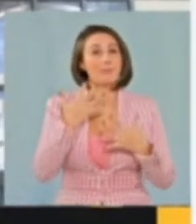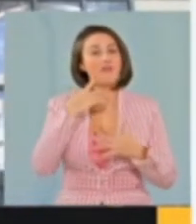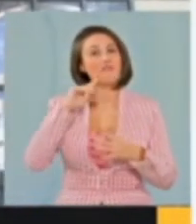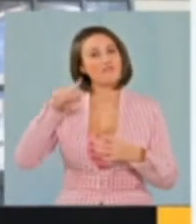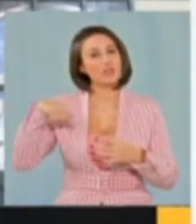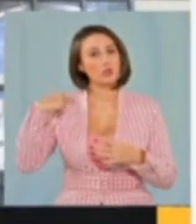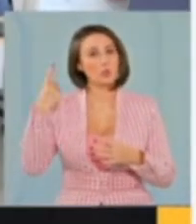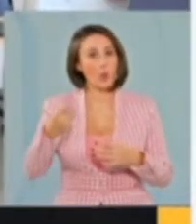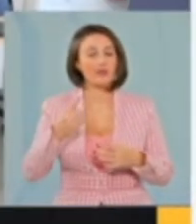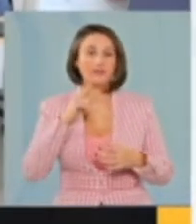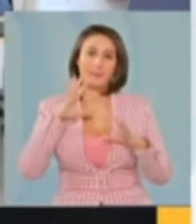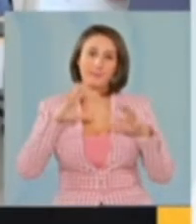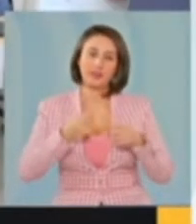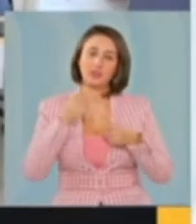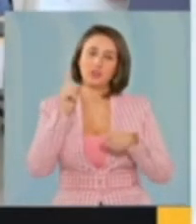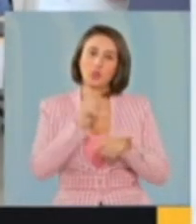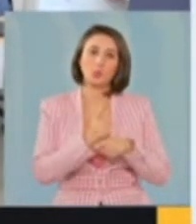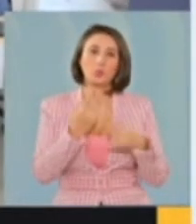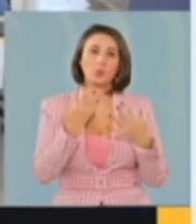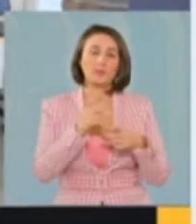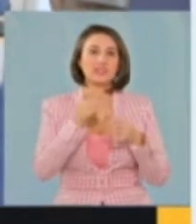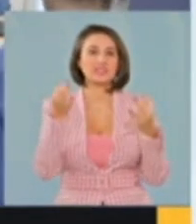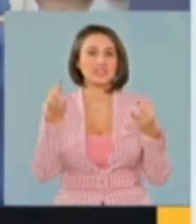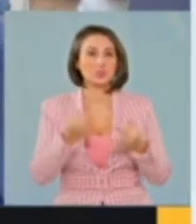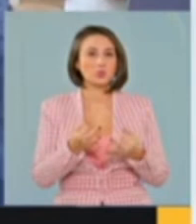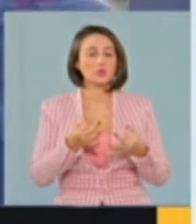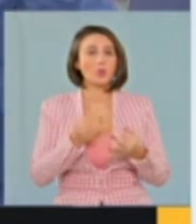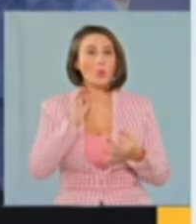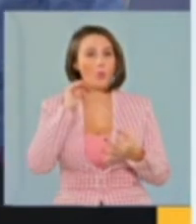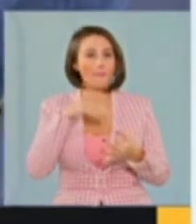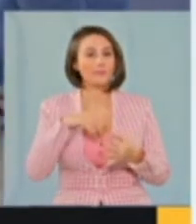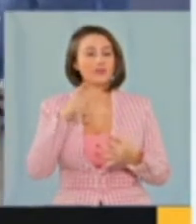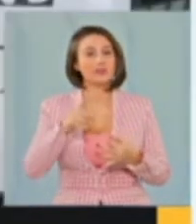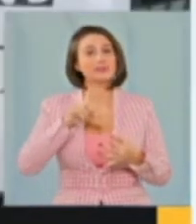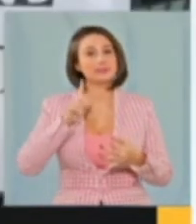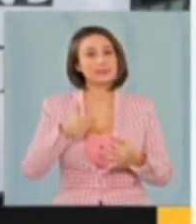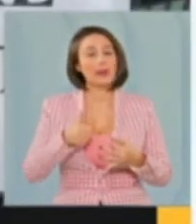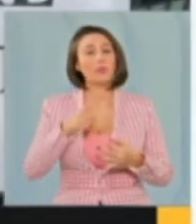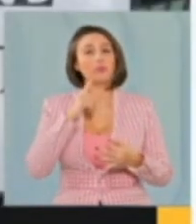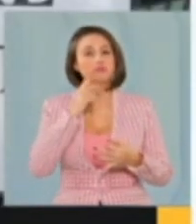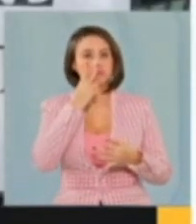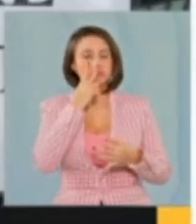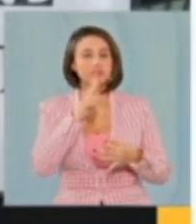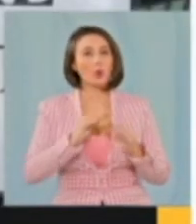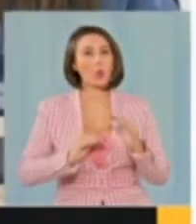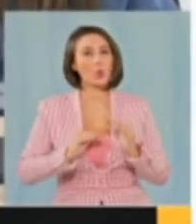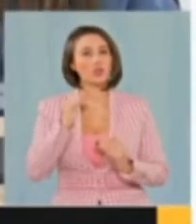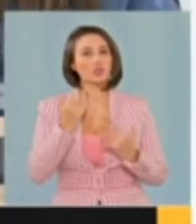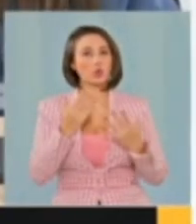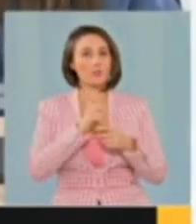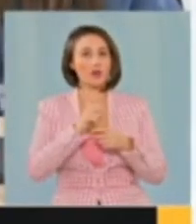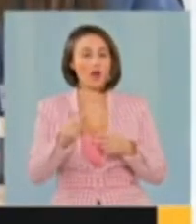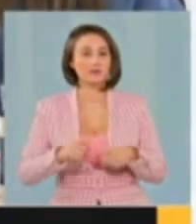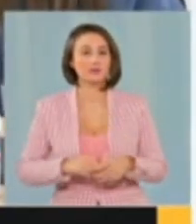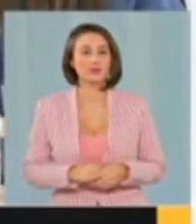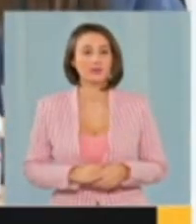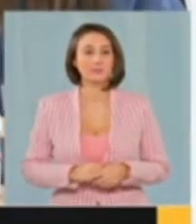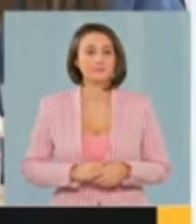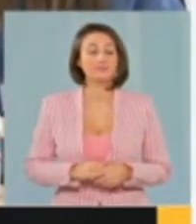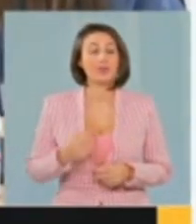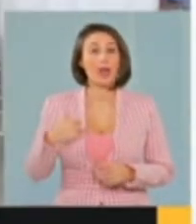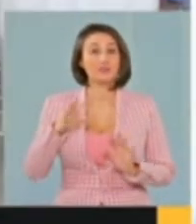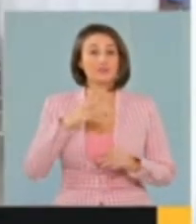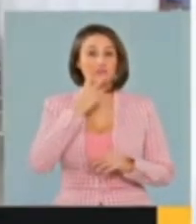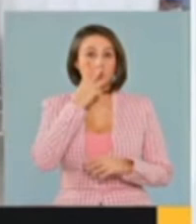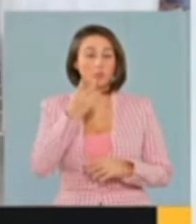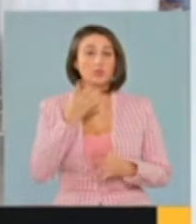viitoare ne va prinde tot cu număr scăzut de oameni imunizați, este evident că vom asista la o creștere a numărului de cazuri. Am văzut